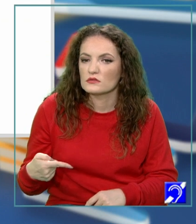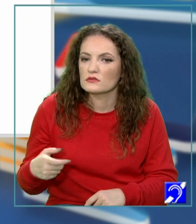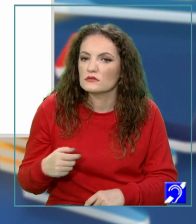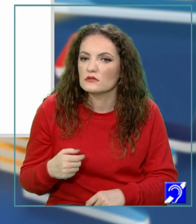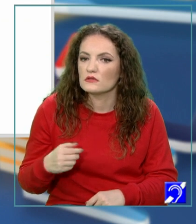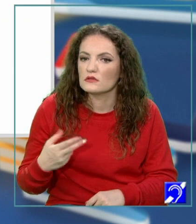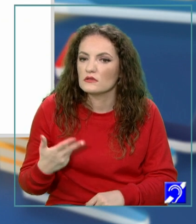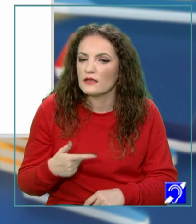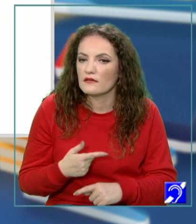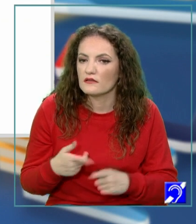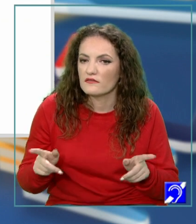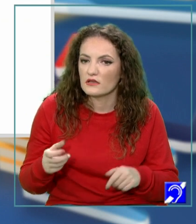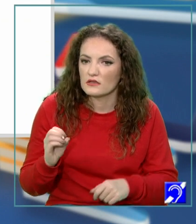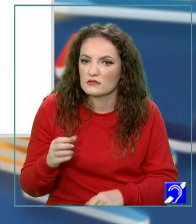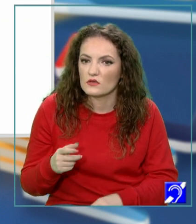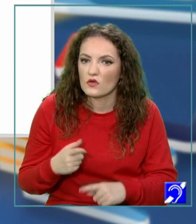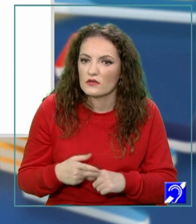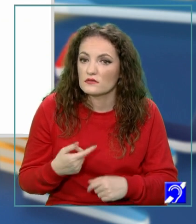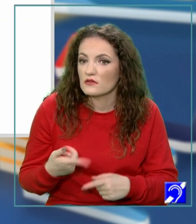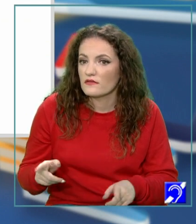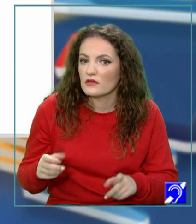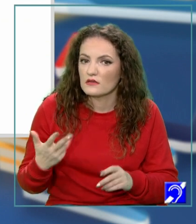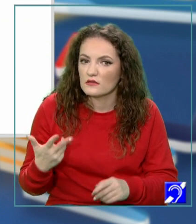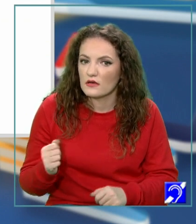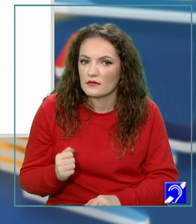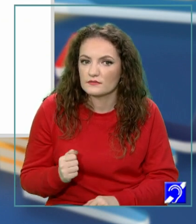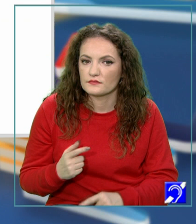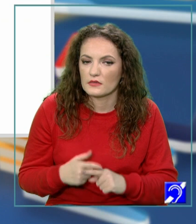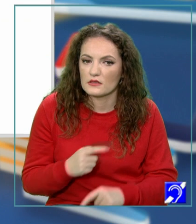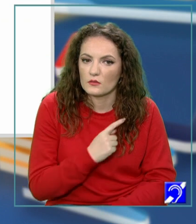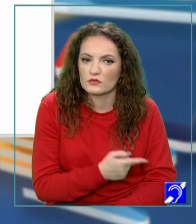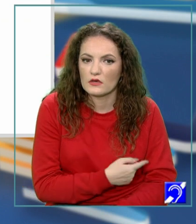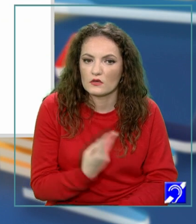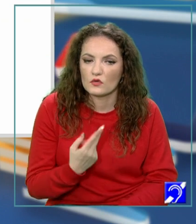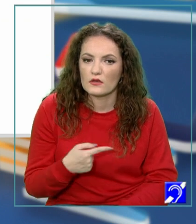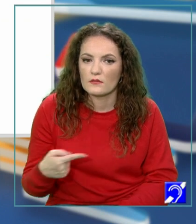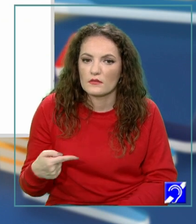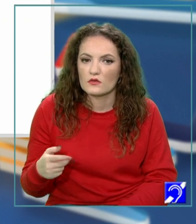doilea numitor, x pătrat minus 9. Îl voi scrie x pătrat minus 9 diferit de 0. Este și el